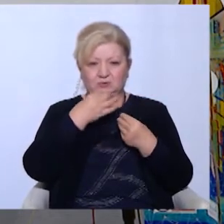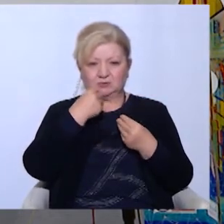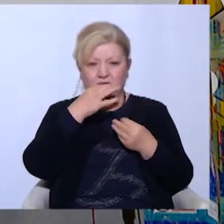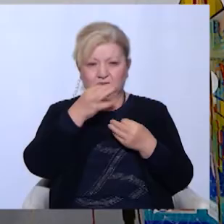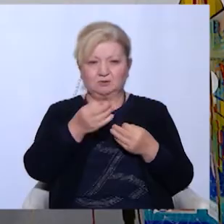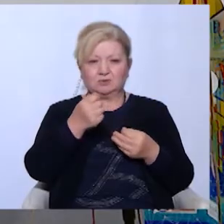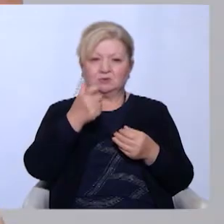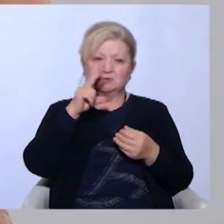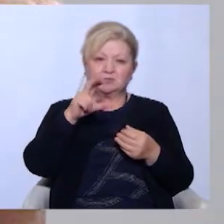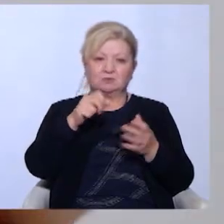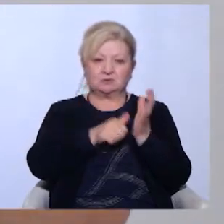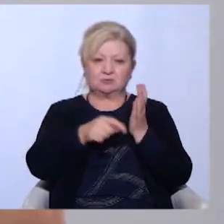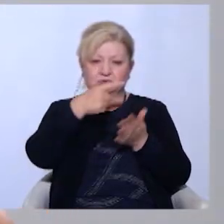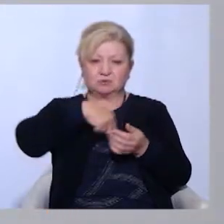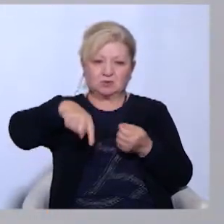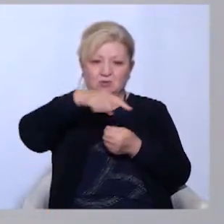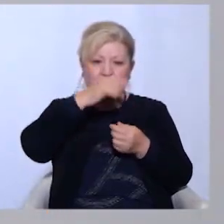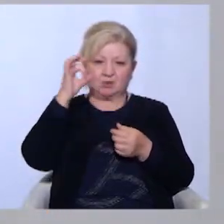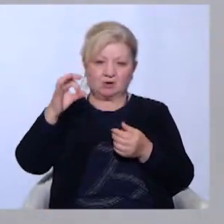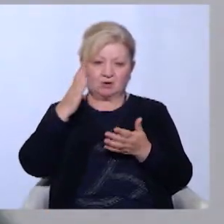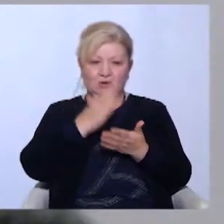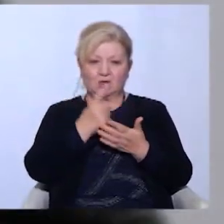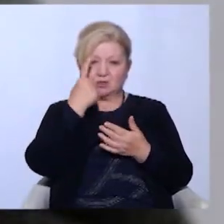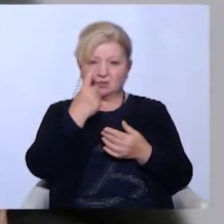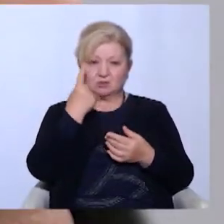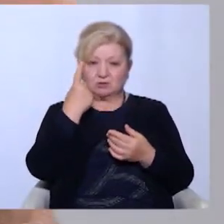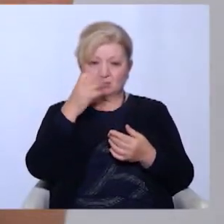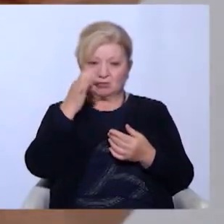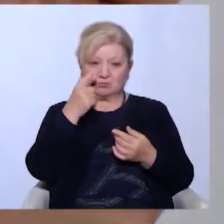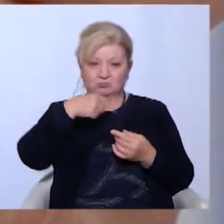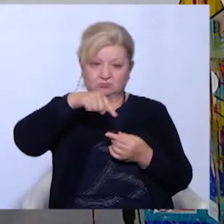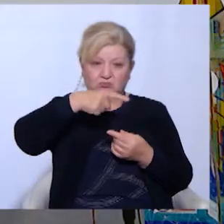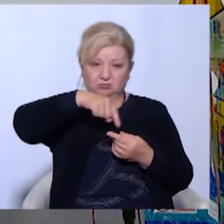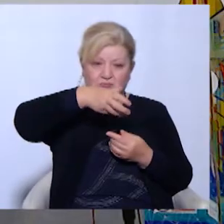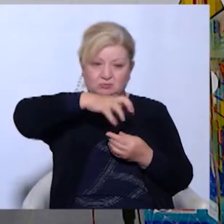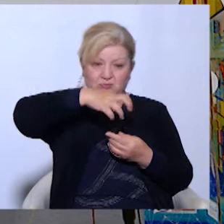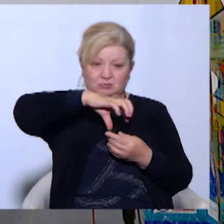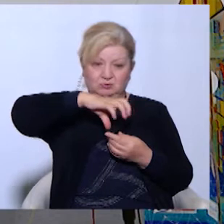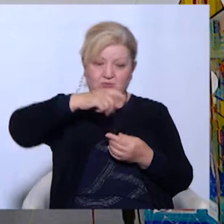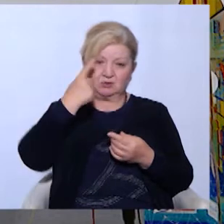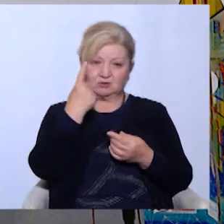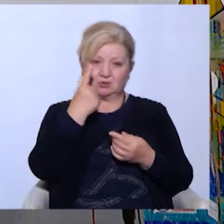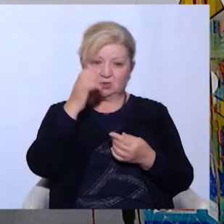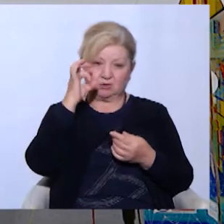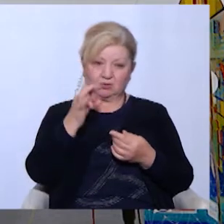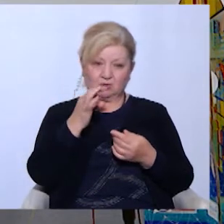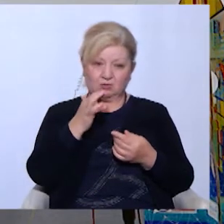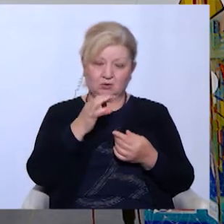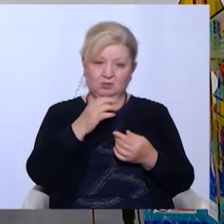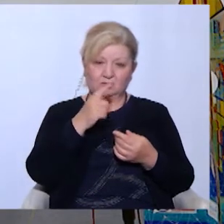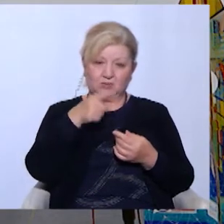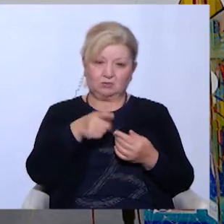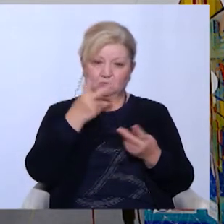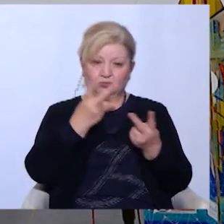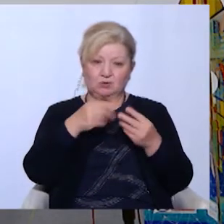წარმოვიდგინოთ, ეს არის წრეწირი და 360 გრადუსია, ხო ეს? თითო გრადუსითაც რო შემოტრიალდეს. თქვა, თითო გრადუსით